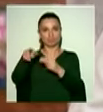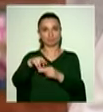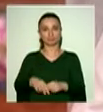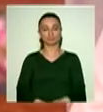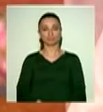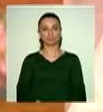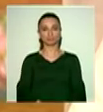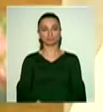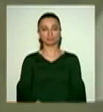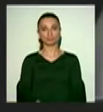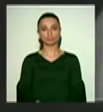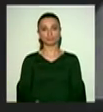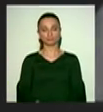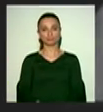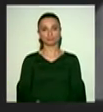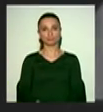გავდა.